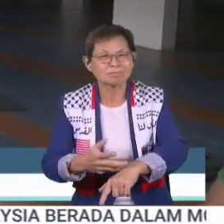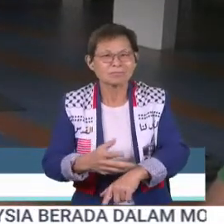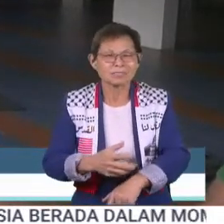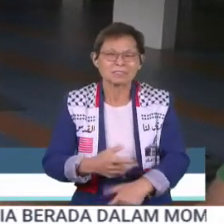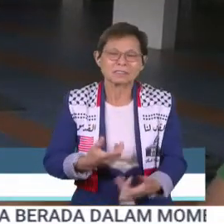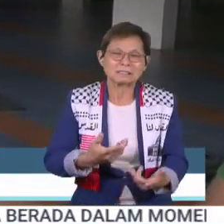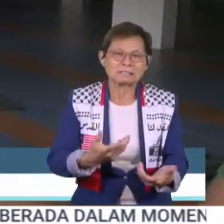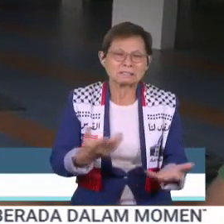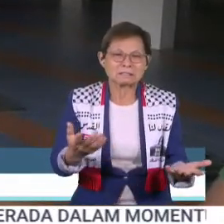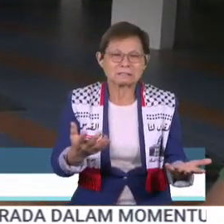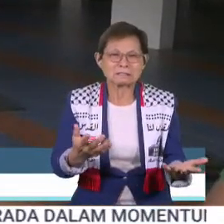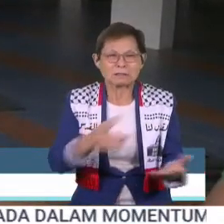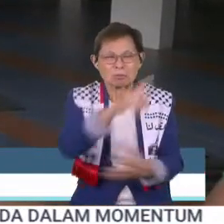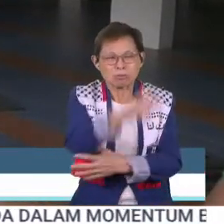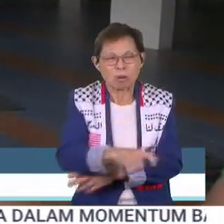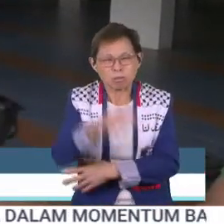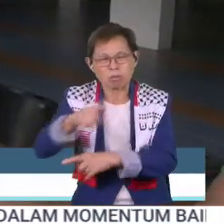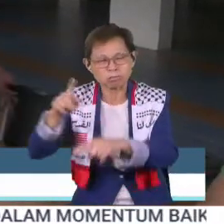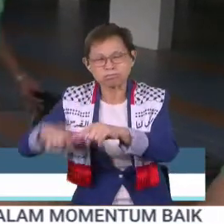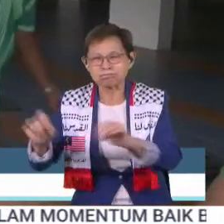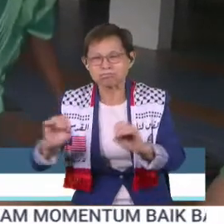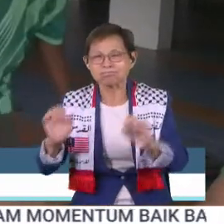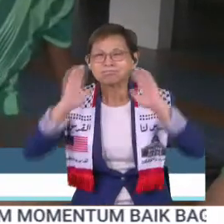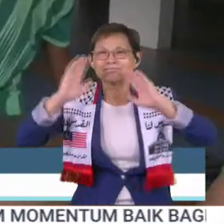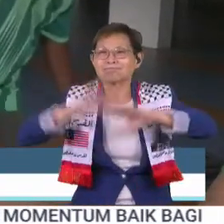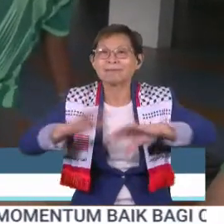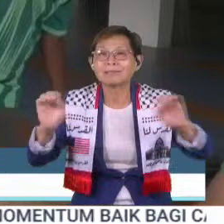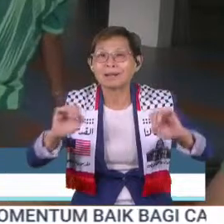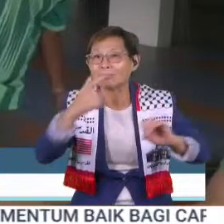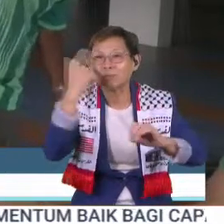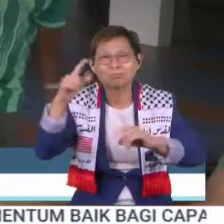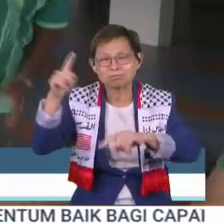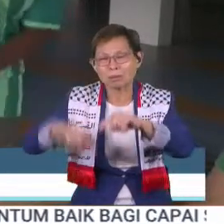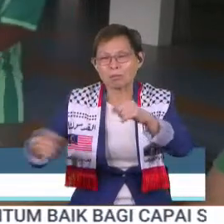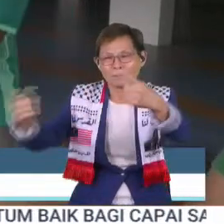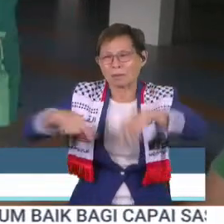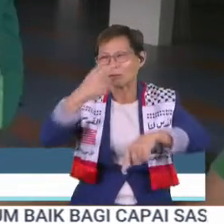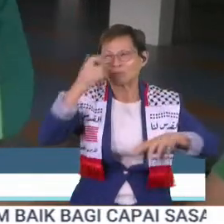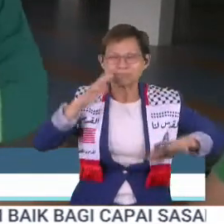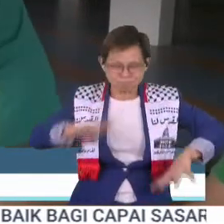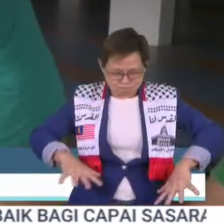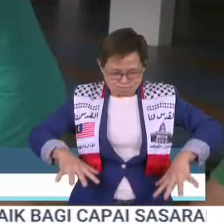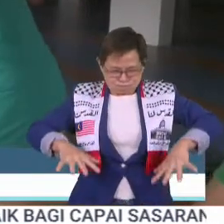tak ada lah sebab orang tak boleh nak mari sini dah. Sebab terlalu dalam sangat air.